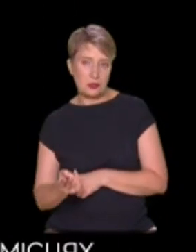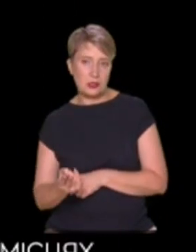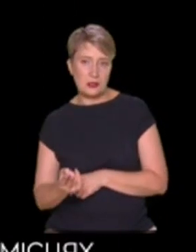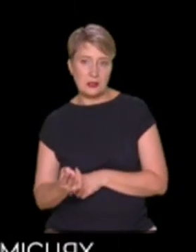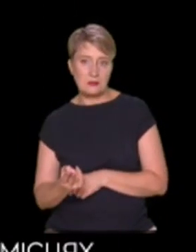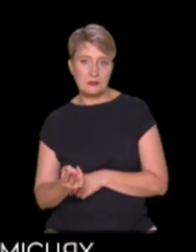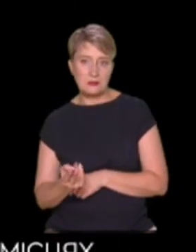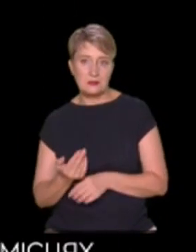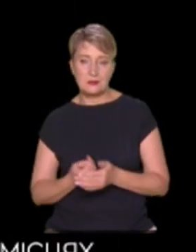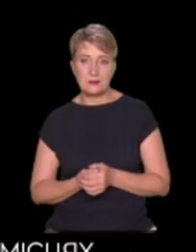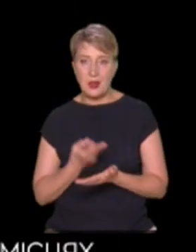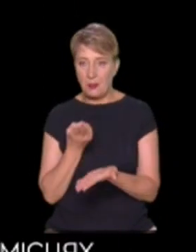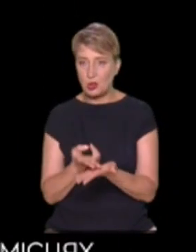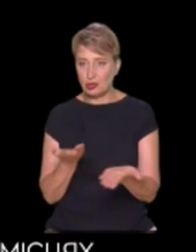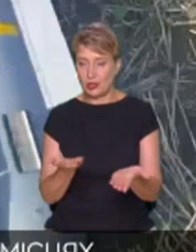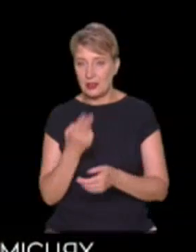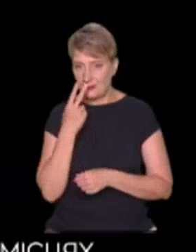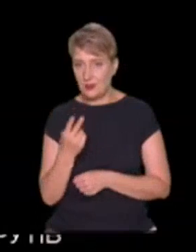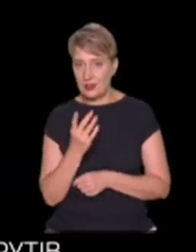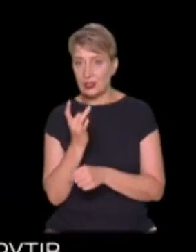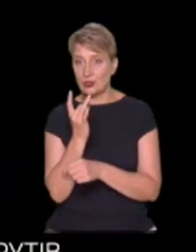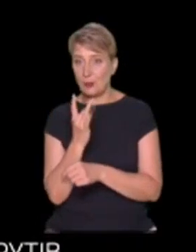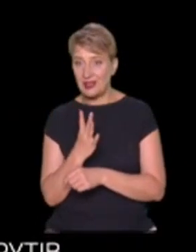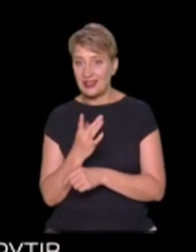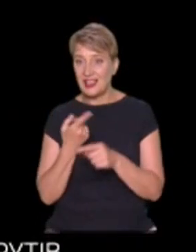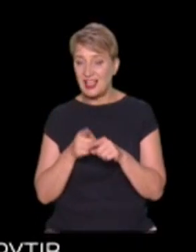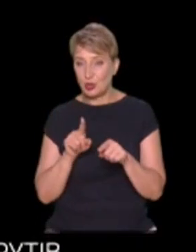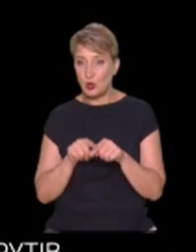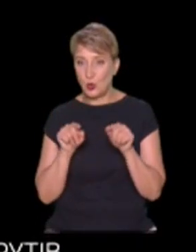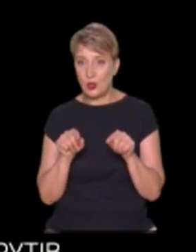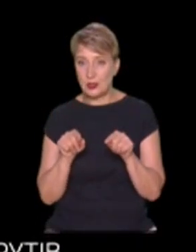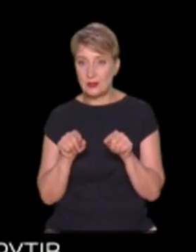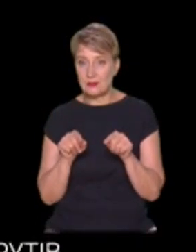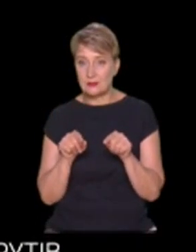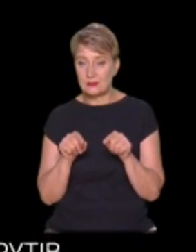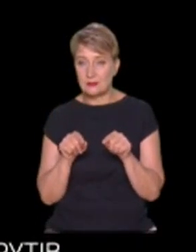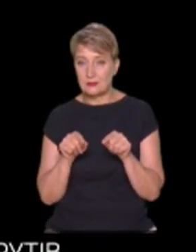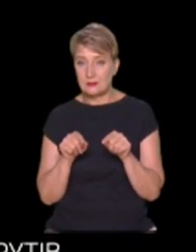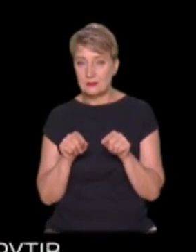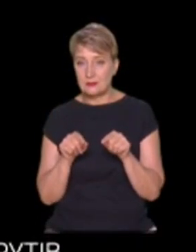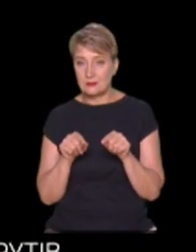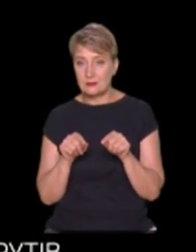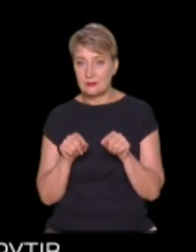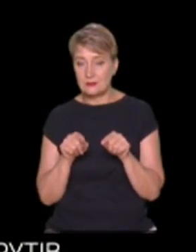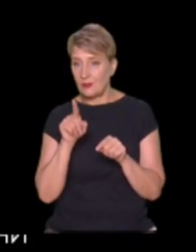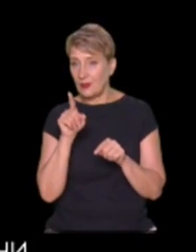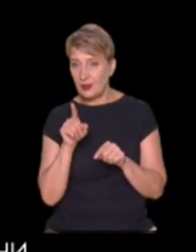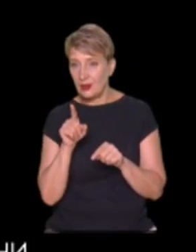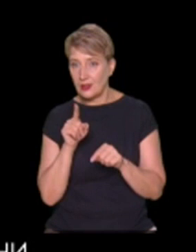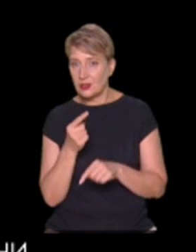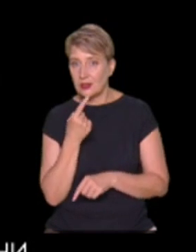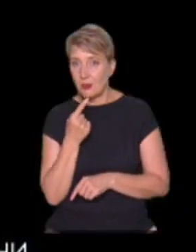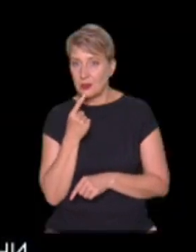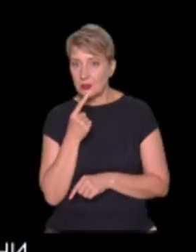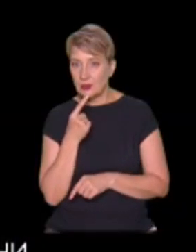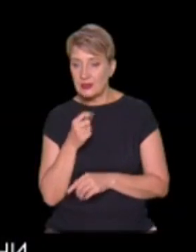тем не менее... Факт в том, что та ракета «Brimstone», которую они даже не заморочились и закопали ее, ну, то есть воткнули в землю, она